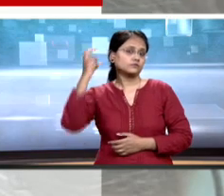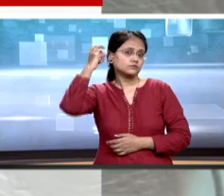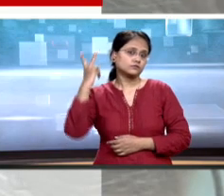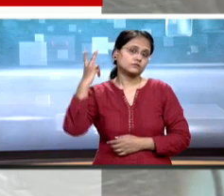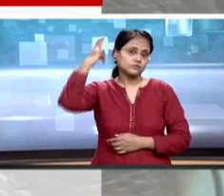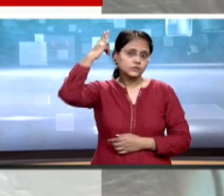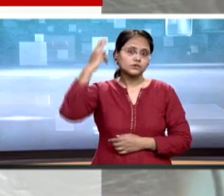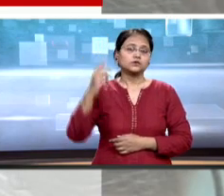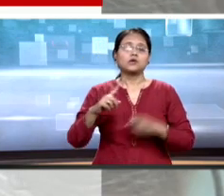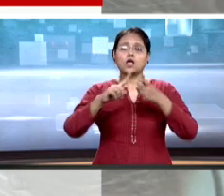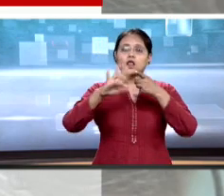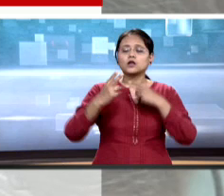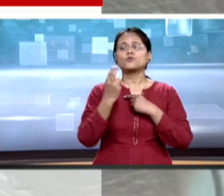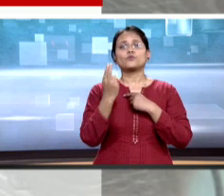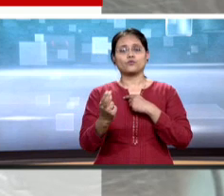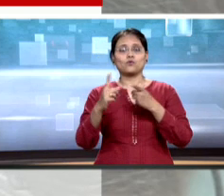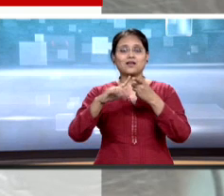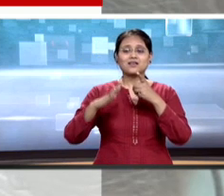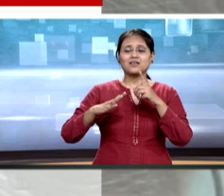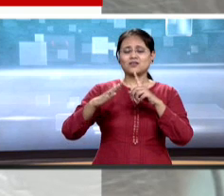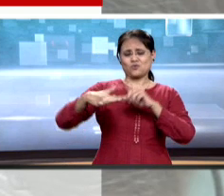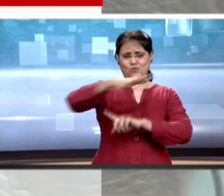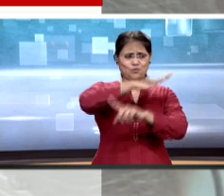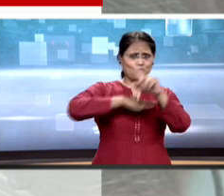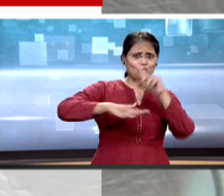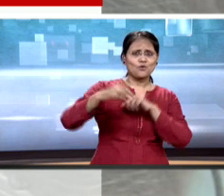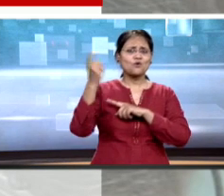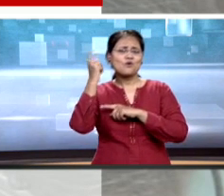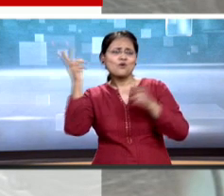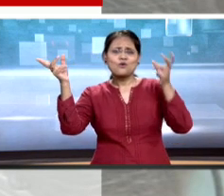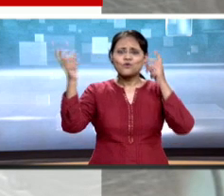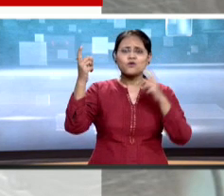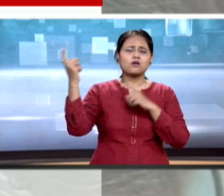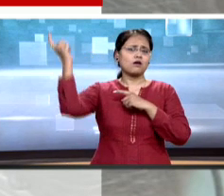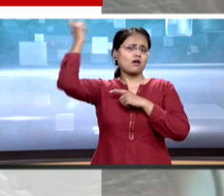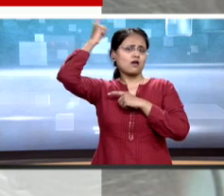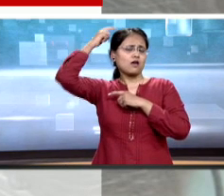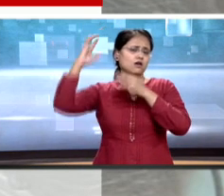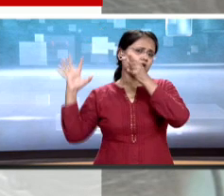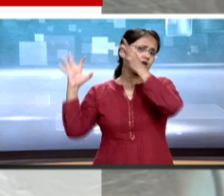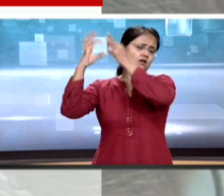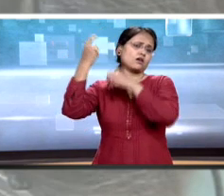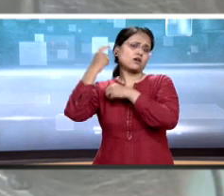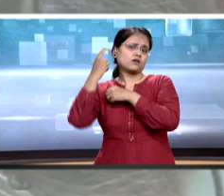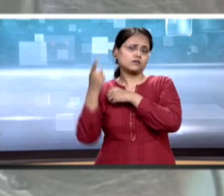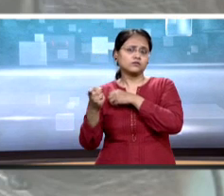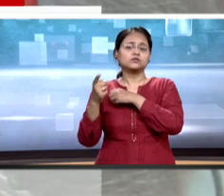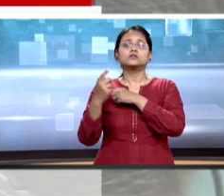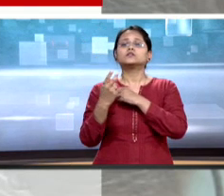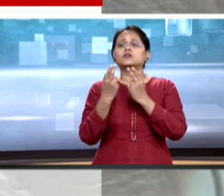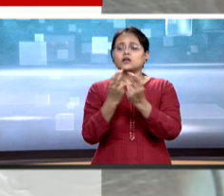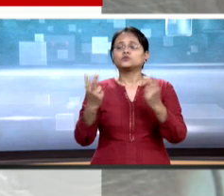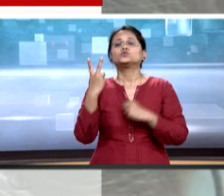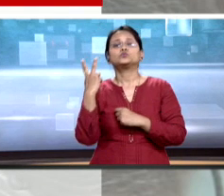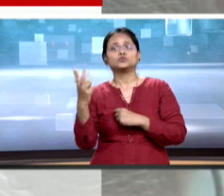कॉकलियर इम्प्लांट एक इलेक्ट्रॉनिक डिवाइस है जो आसपास की आवाजों को दिमाग के जरिए कानों तक पहुंचाता है। इसमें 2